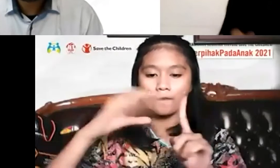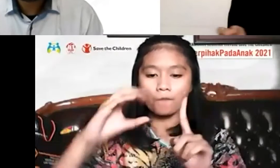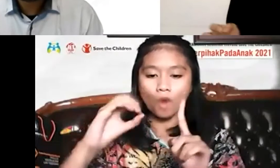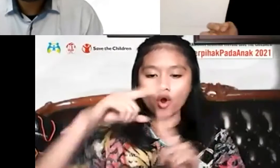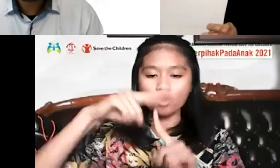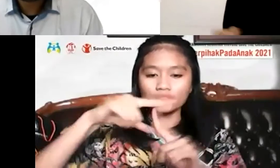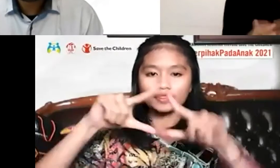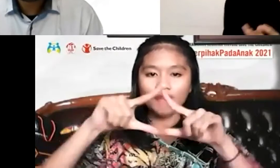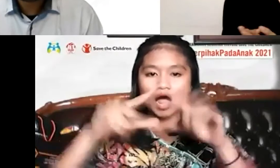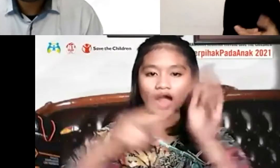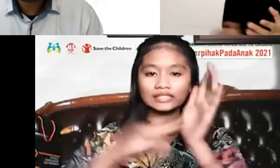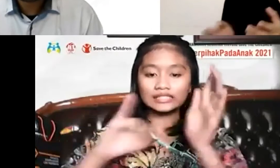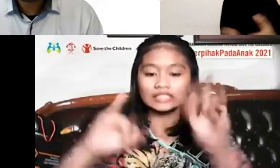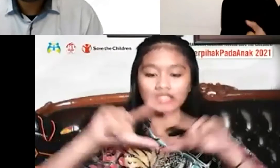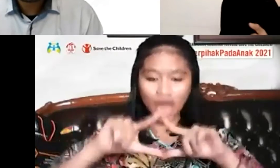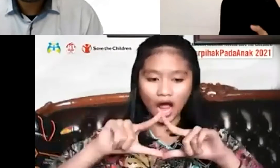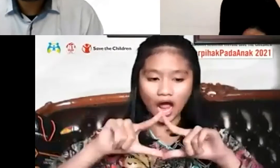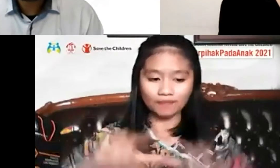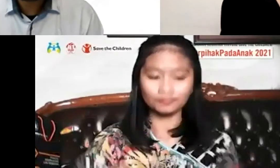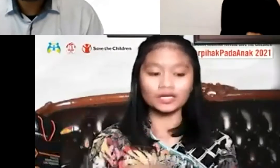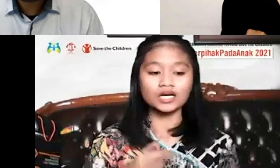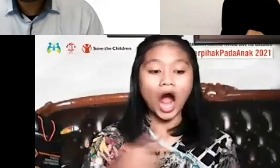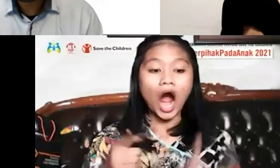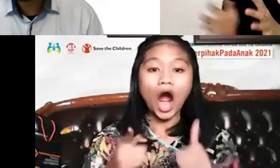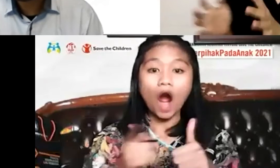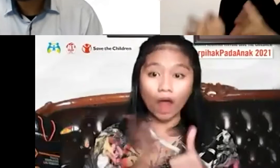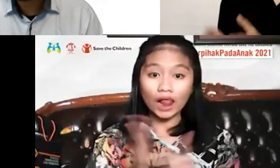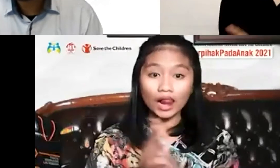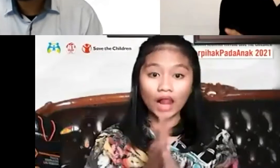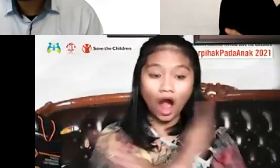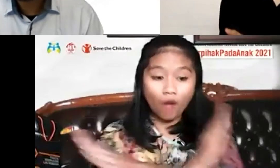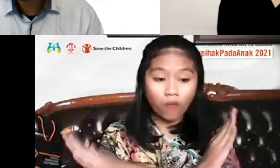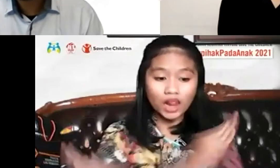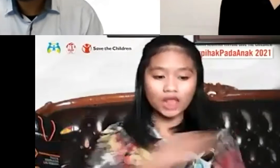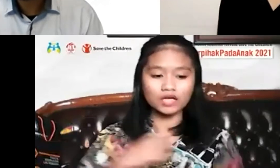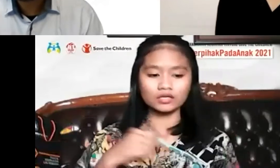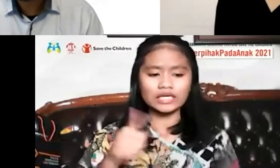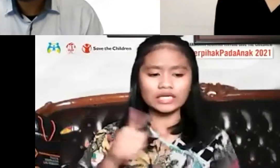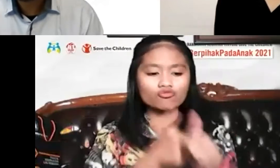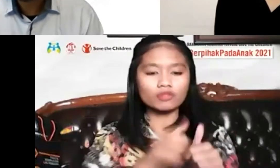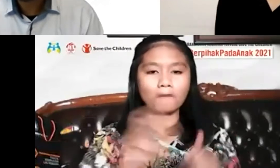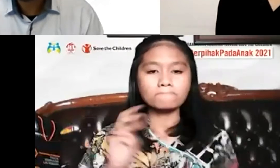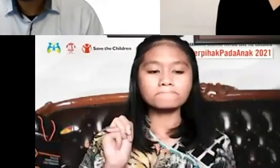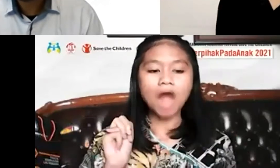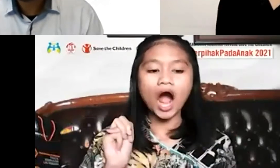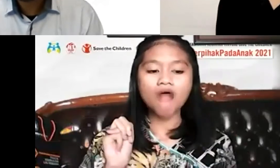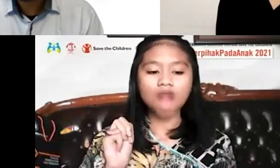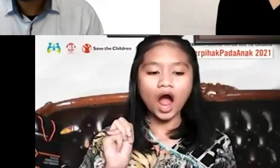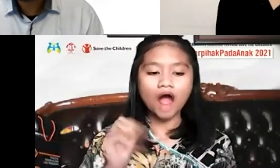Terus saya juga banyak berinteraksi atau berkenalan dengan karyawan-karyawan yang terlibat di perusahaan tersebut.